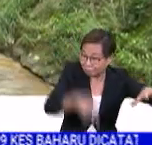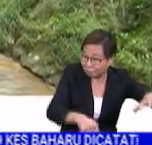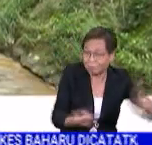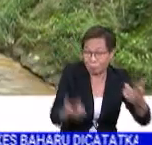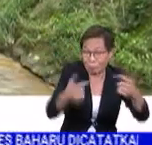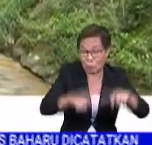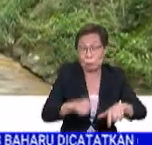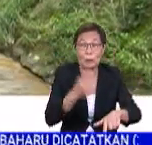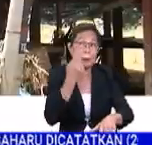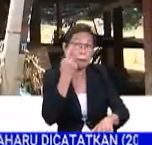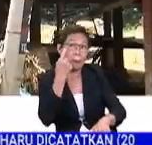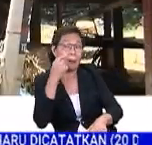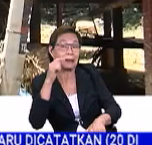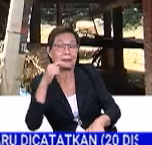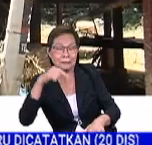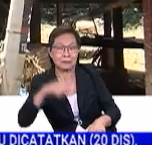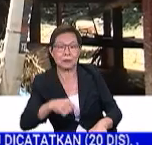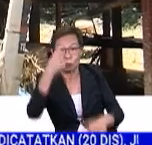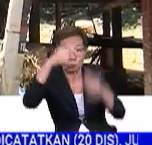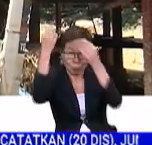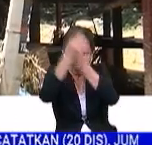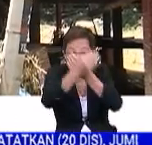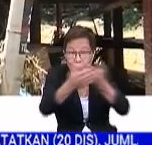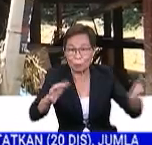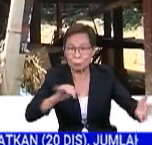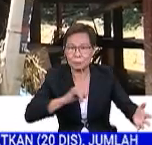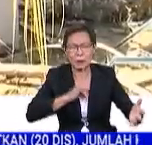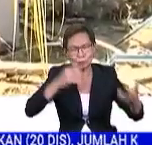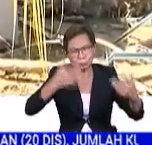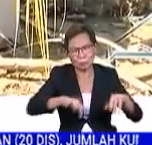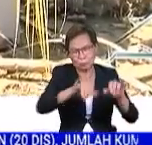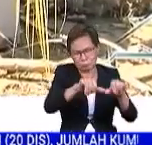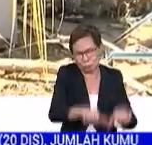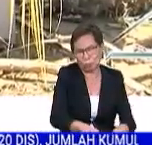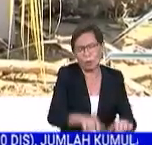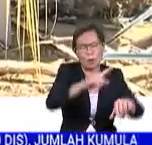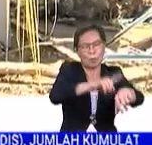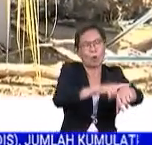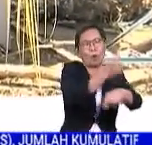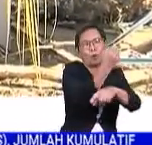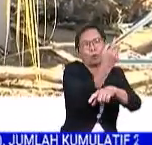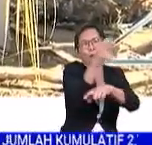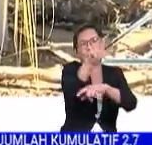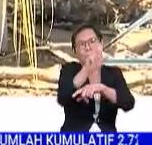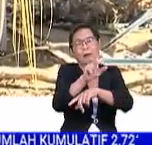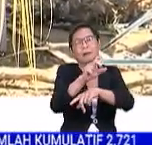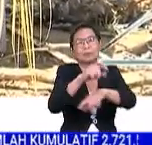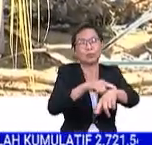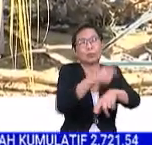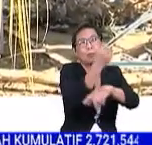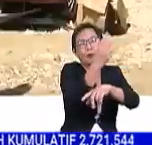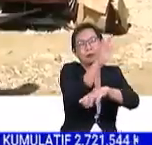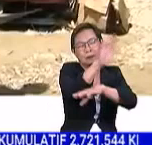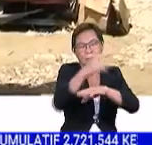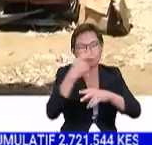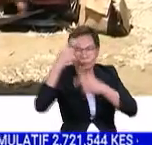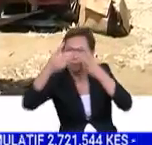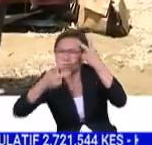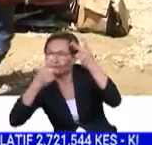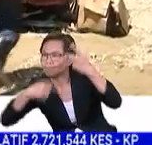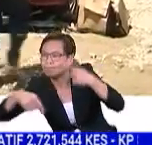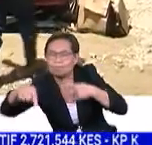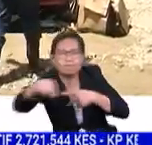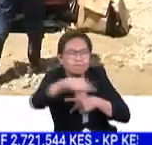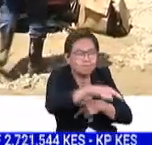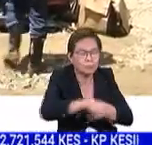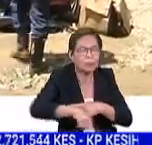yang berlaku baru-baru ini. Untuk pengetahuan anda, saya telah berada di sini sejak pukul 12.30 hari tadi bagi meninjau kawasan di sekitar